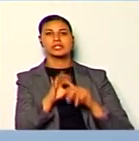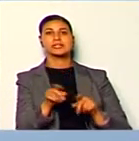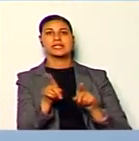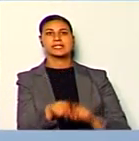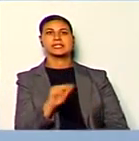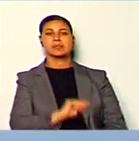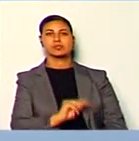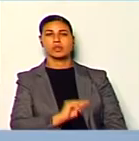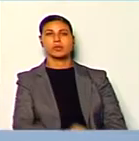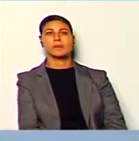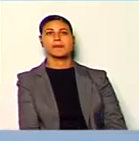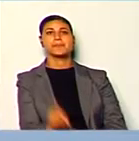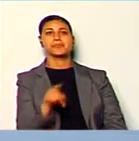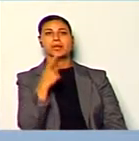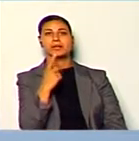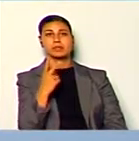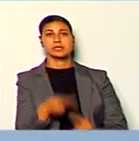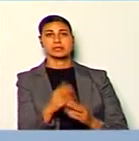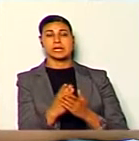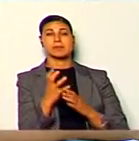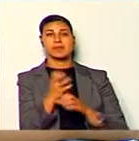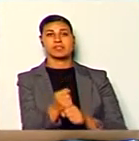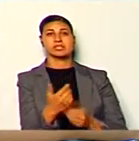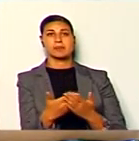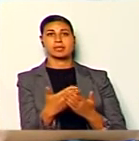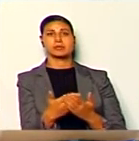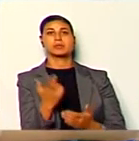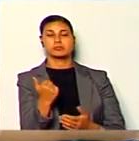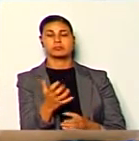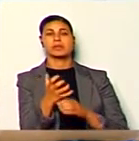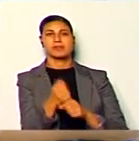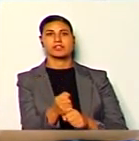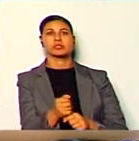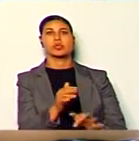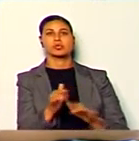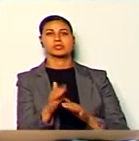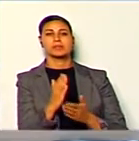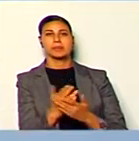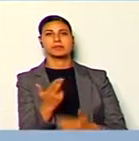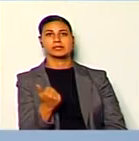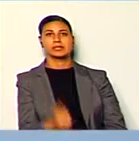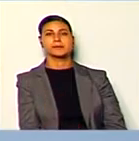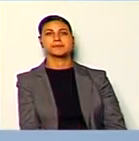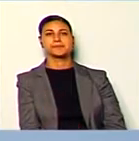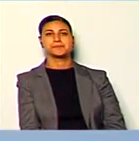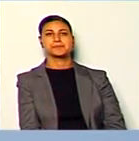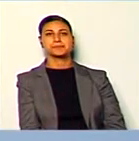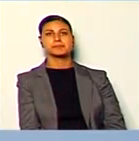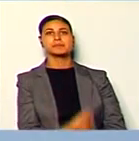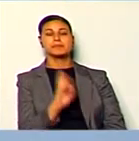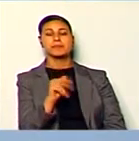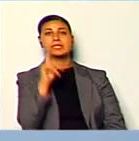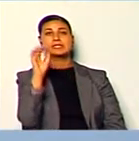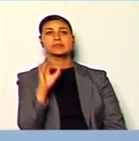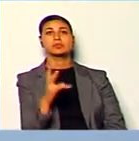aseti samushaobi es ratkma unda es ari prevencia vtkat movartebis prevenciuli ghonizdiebebia diakh da sistematurat